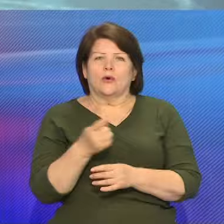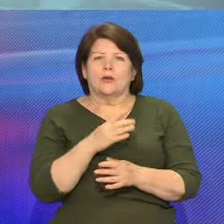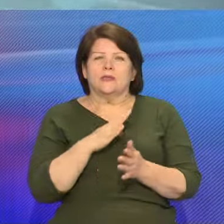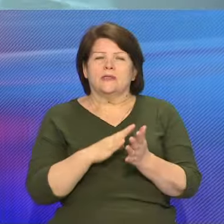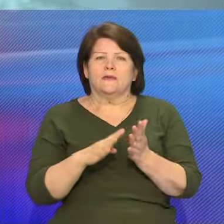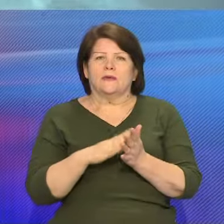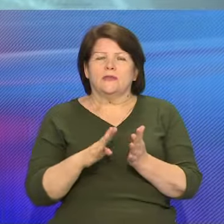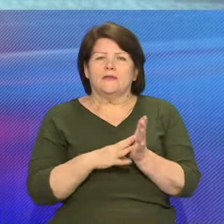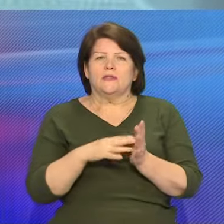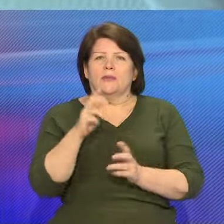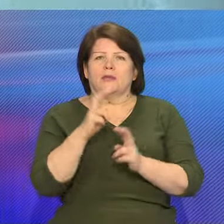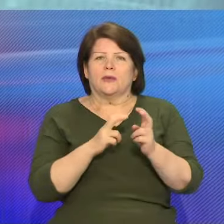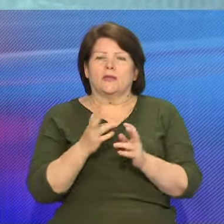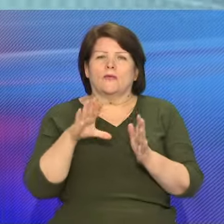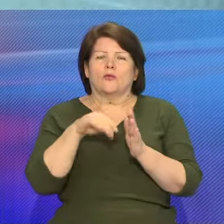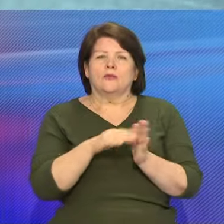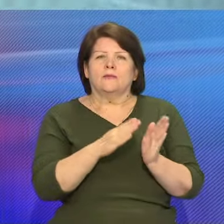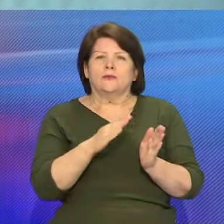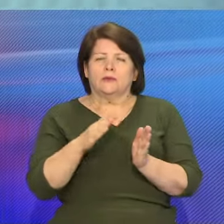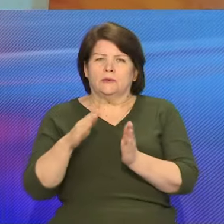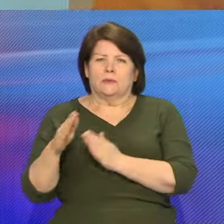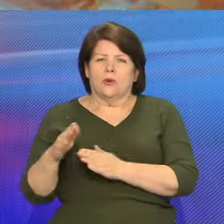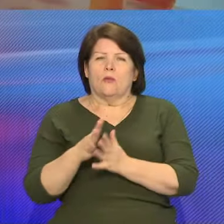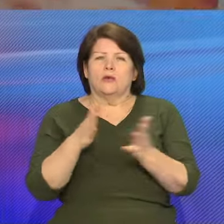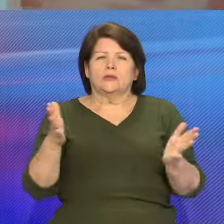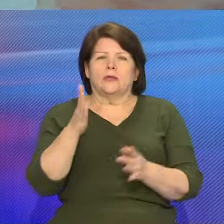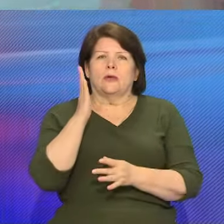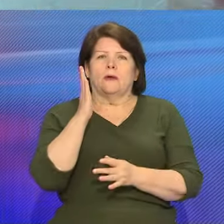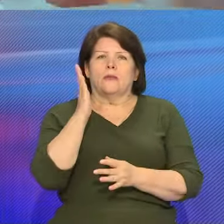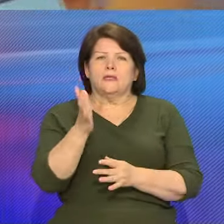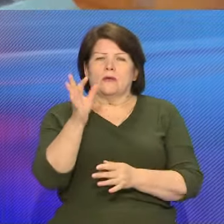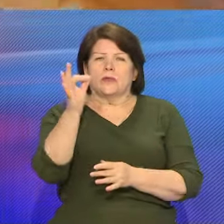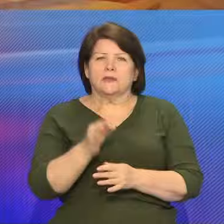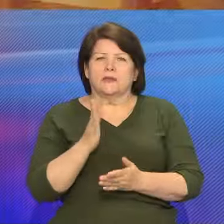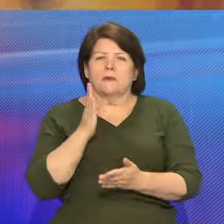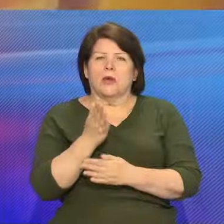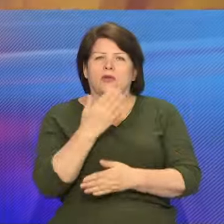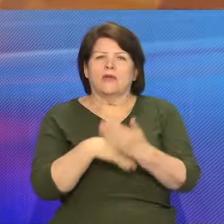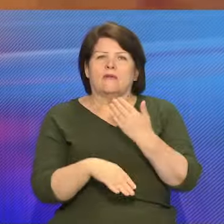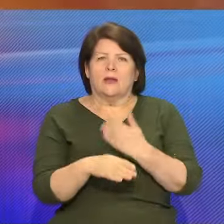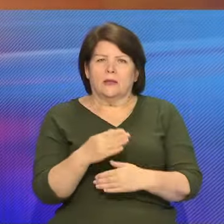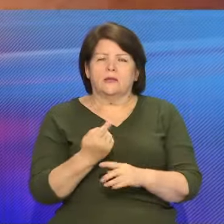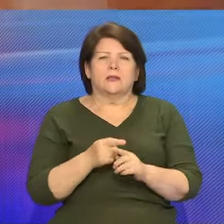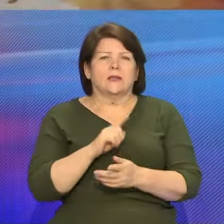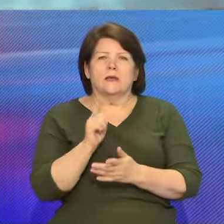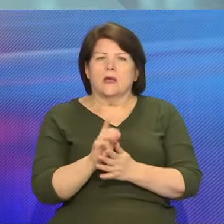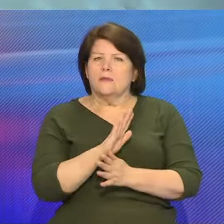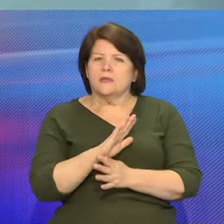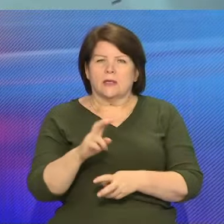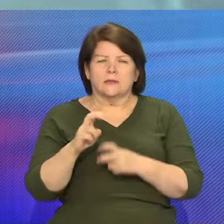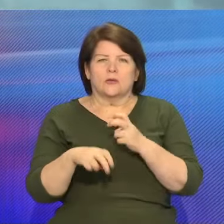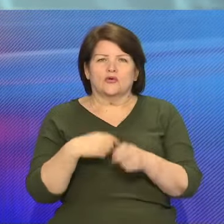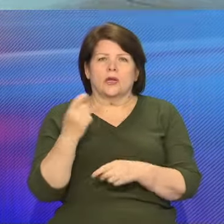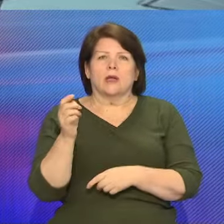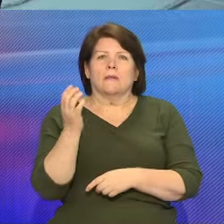ўваходзяць у структуру грамадскага аб'яднання. Больш за 50% яго работнікаў маюць інваліднасць. І гэта не абавязкова людзі з парушэннямі